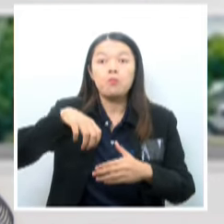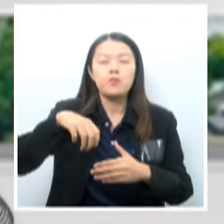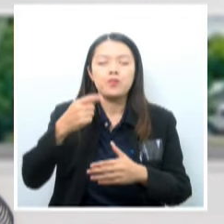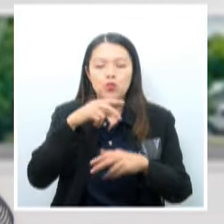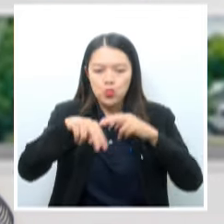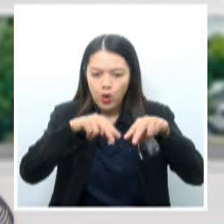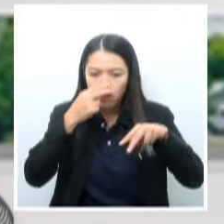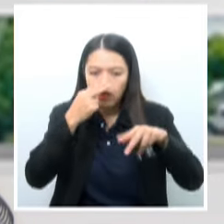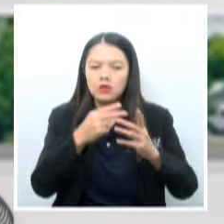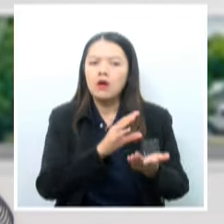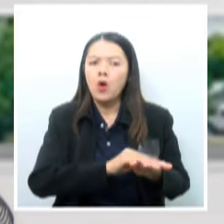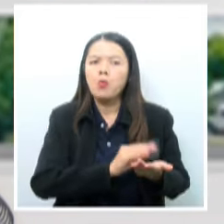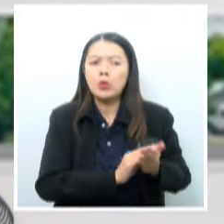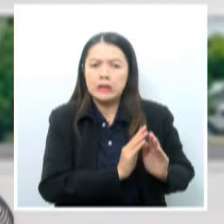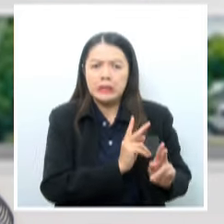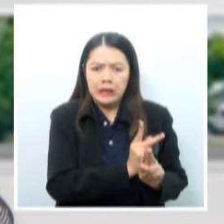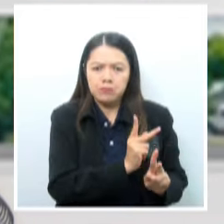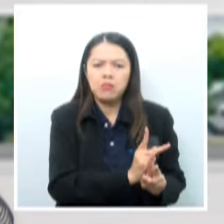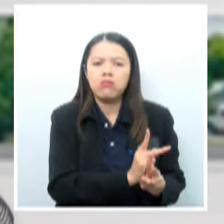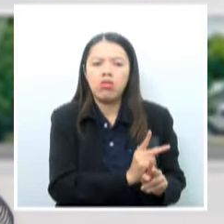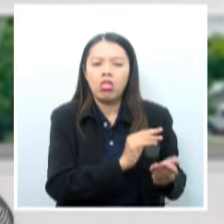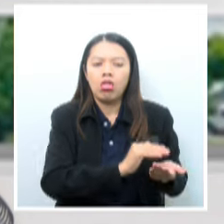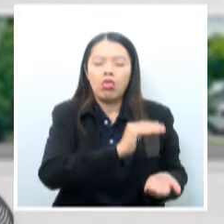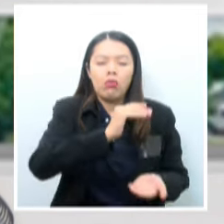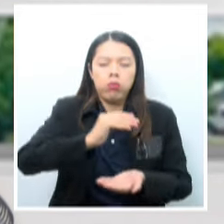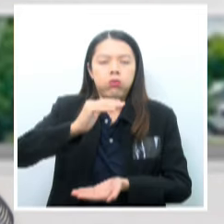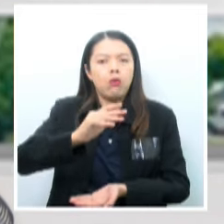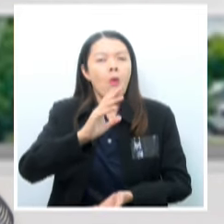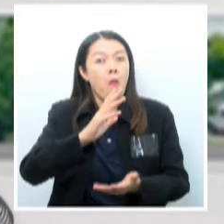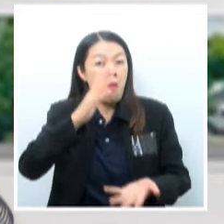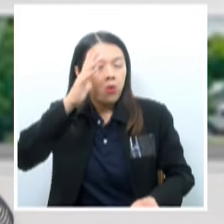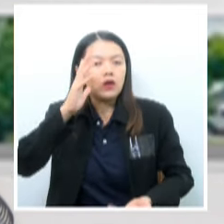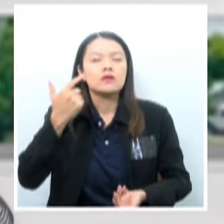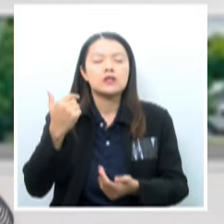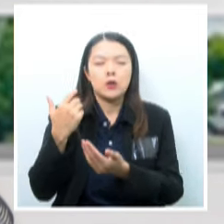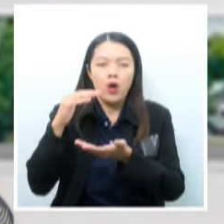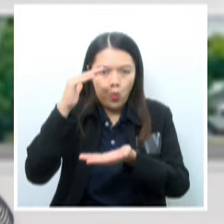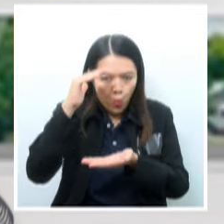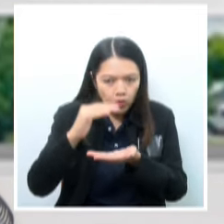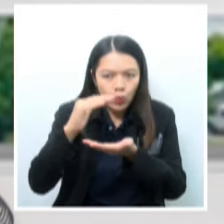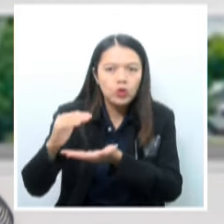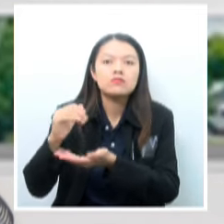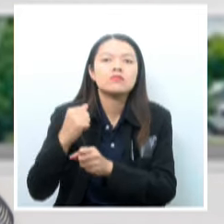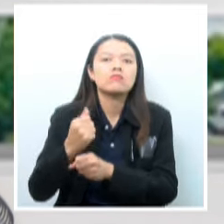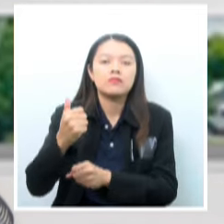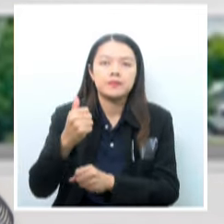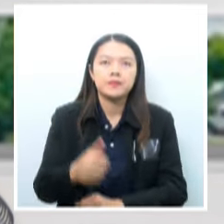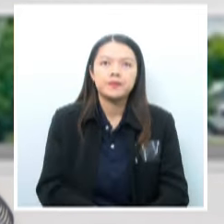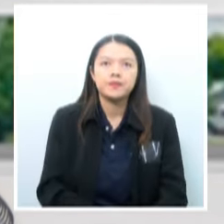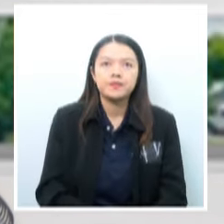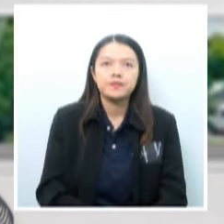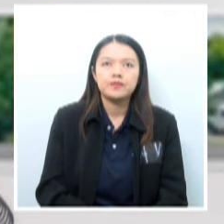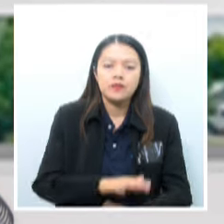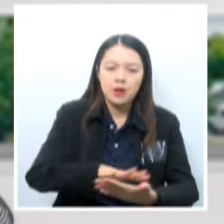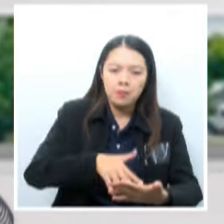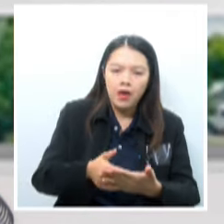นั้นการเก็บข้อมูลก็จะเกิดความซ้ำซ้อนลดลงอันนี้คือกระบวนการที่เกิดขึ้นประกอบกับแผนประชาการ